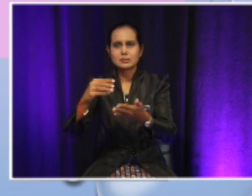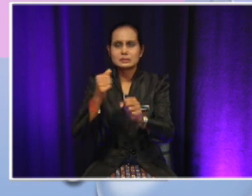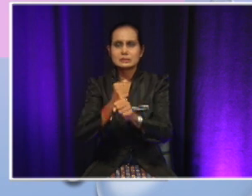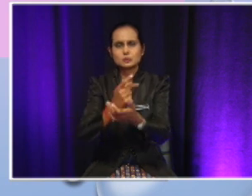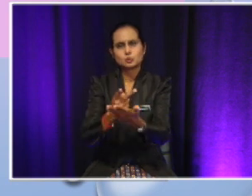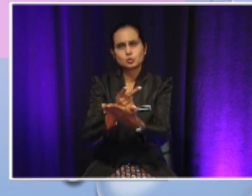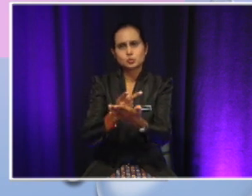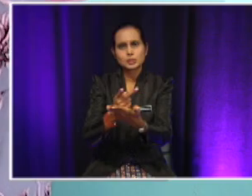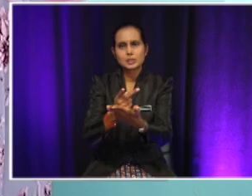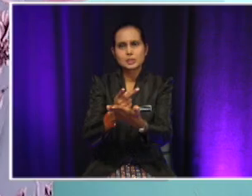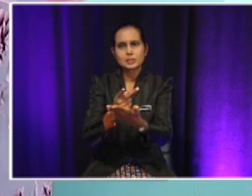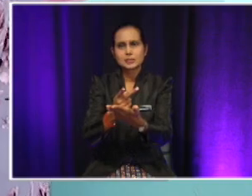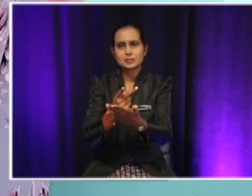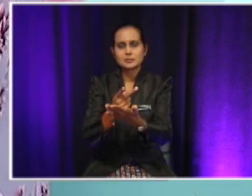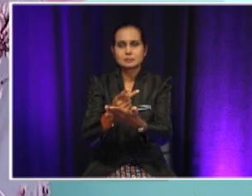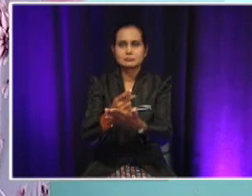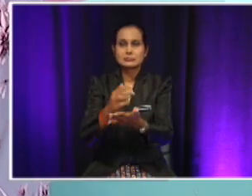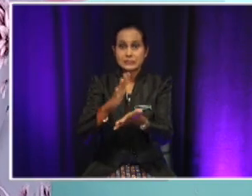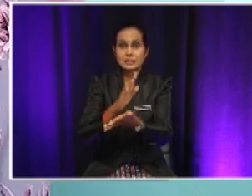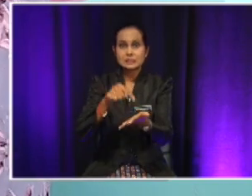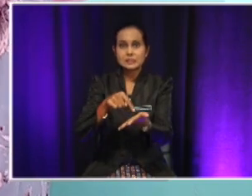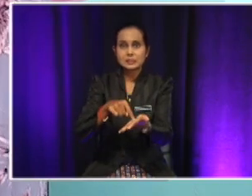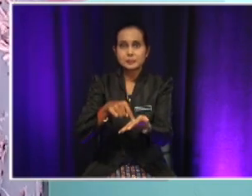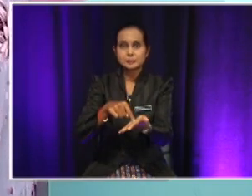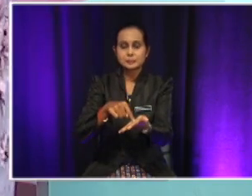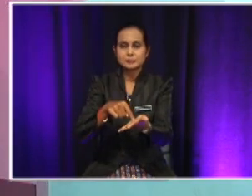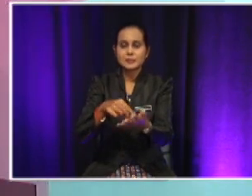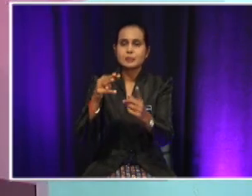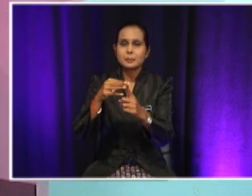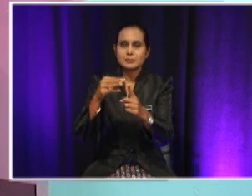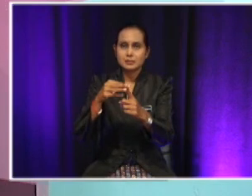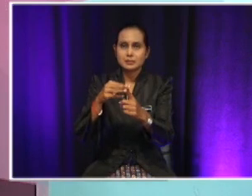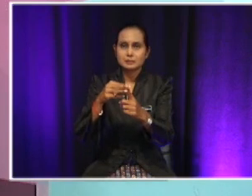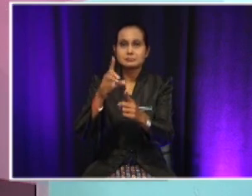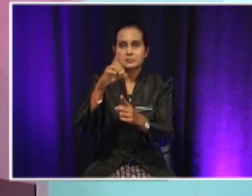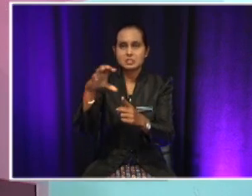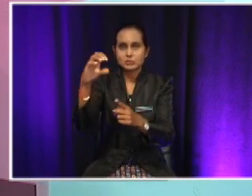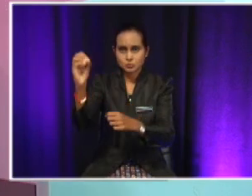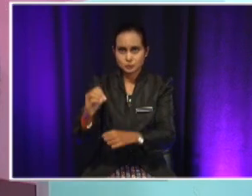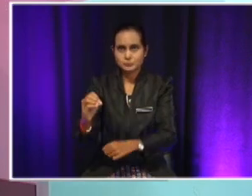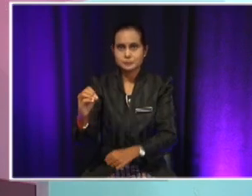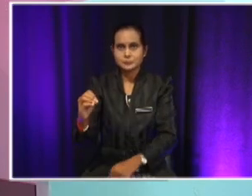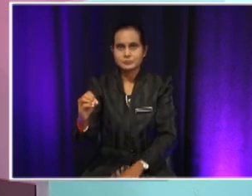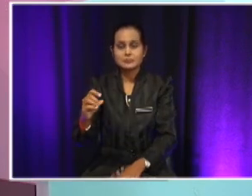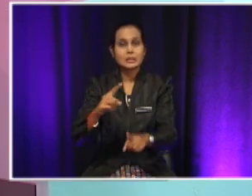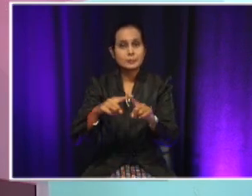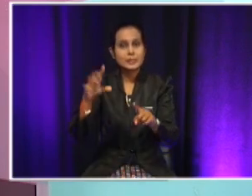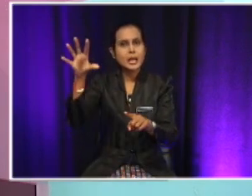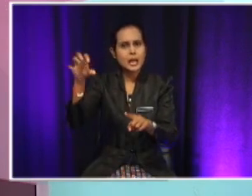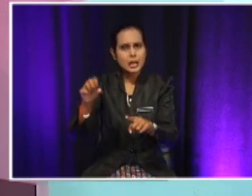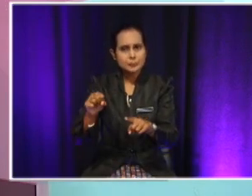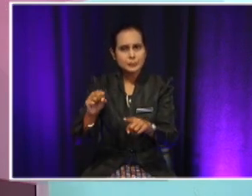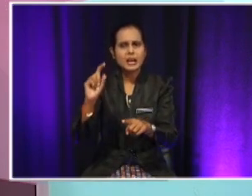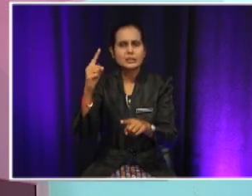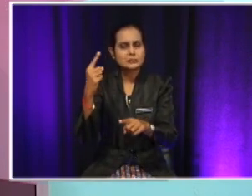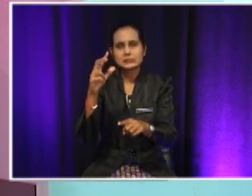Okey, jadinya untuk kertas ni yang mana markahnya adalah 100%, tetapi kita ambil hanya